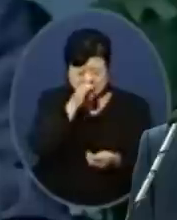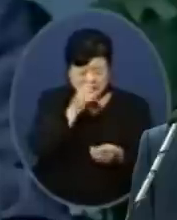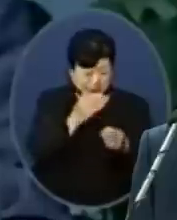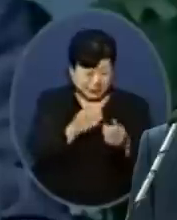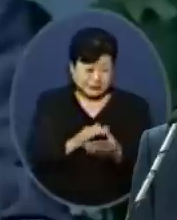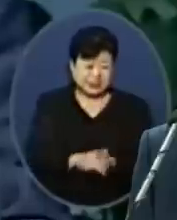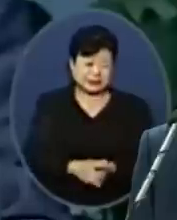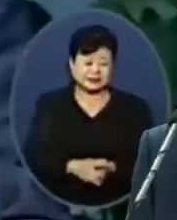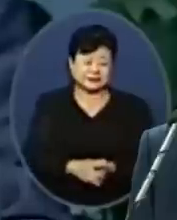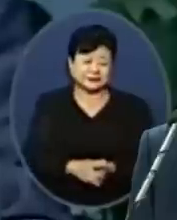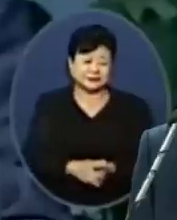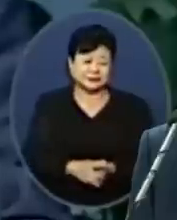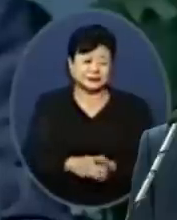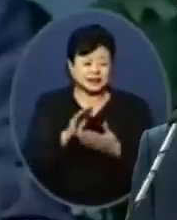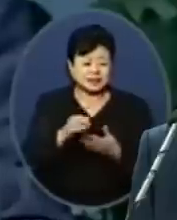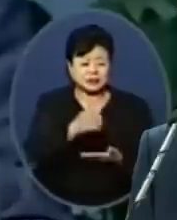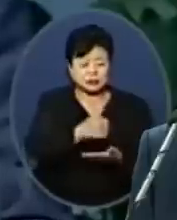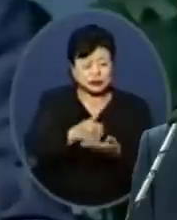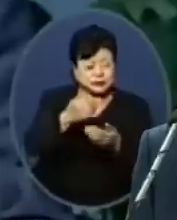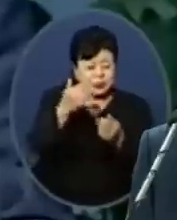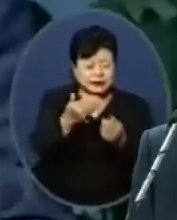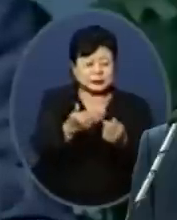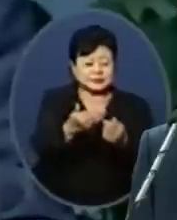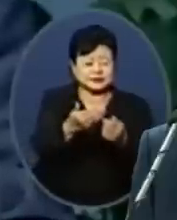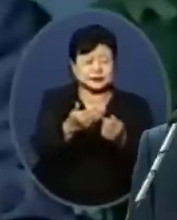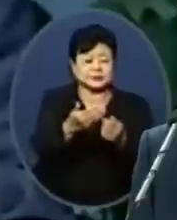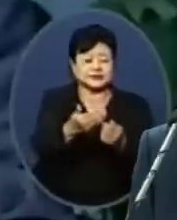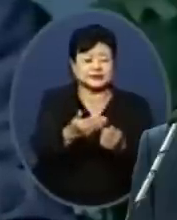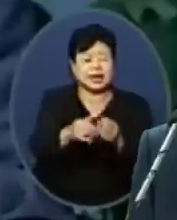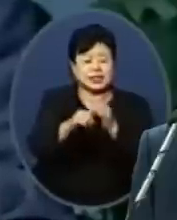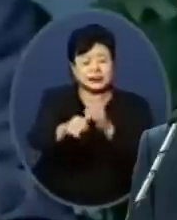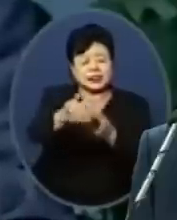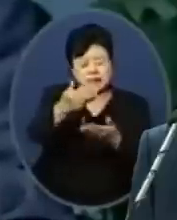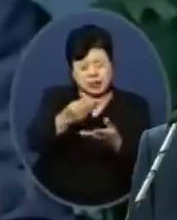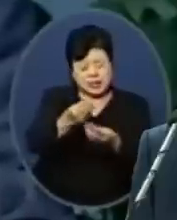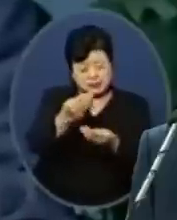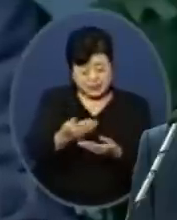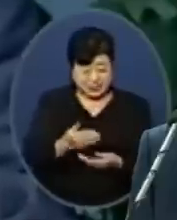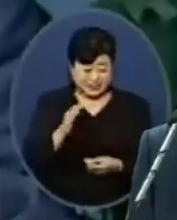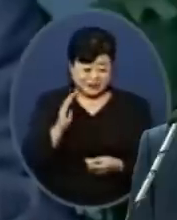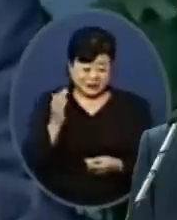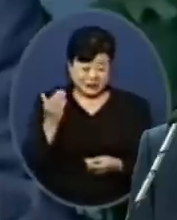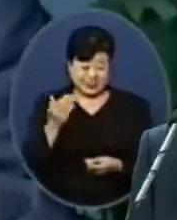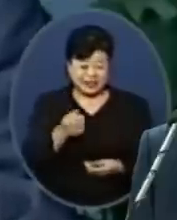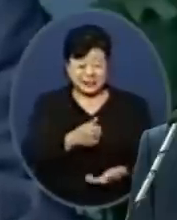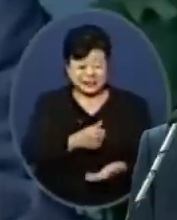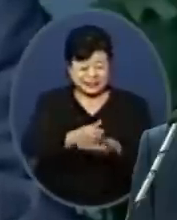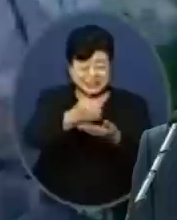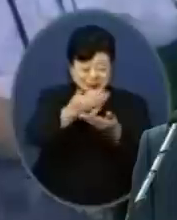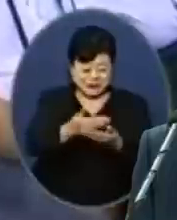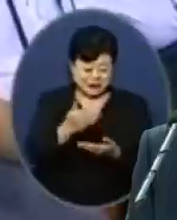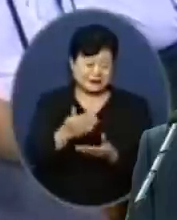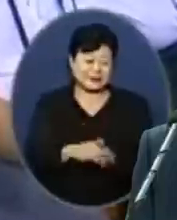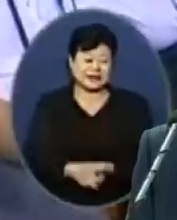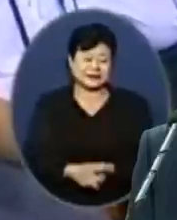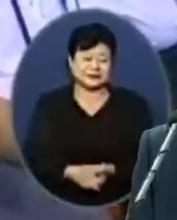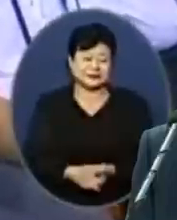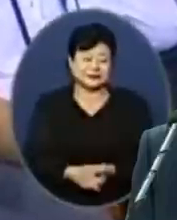하십시오. 나중에 주님께 상급을 많이 받게 되고 칭찬을 많이 받게 되는